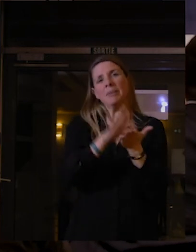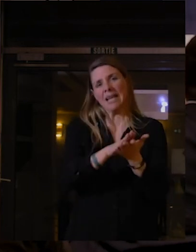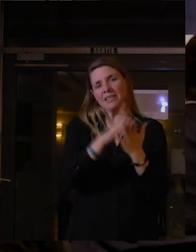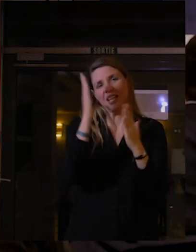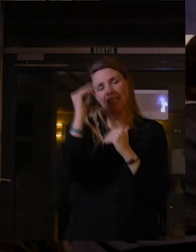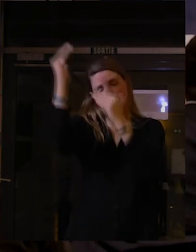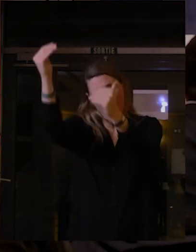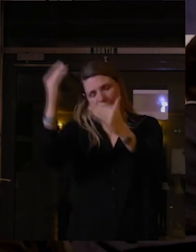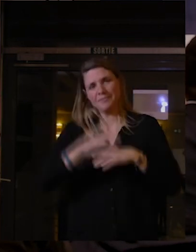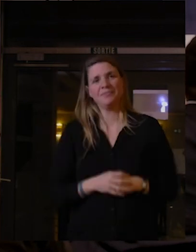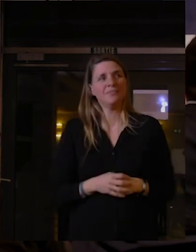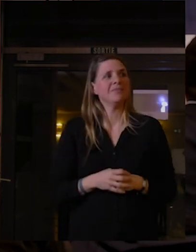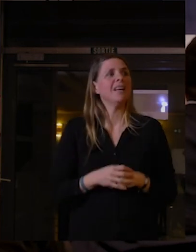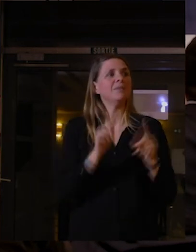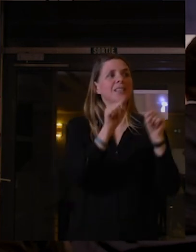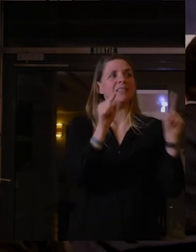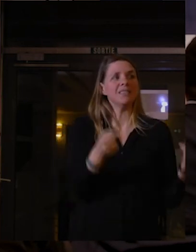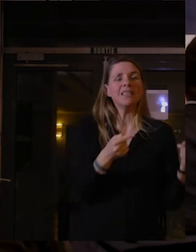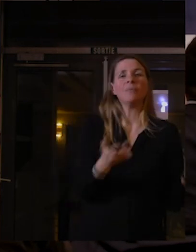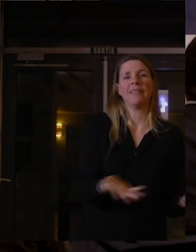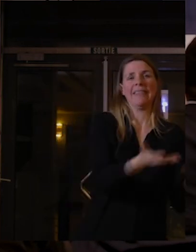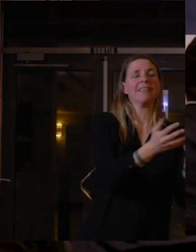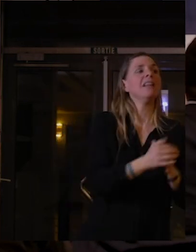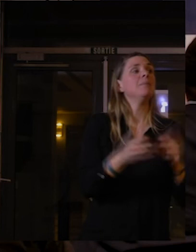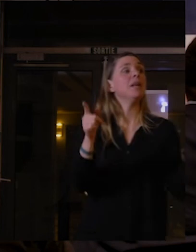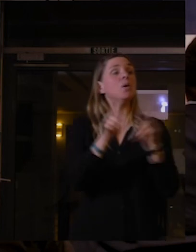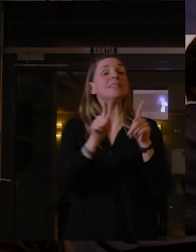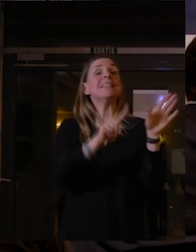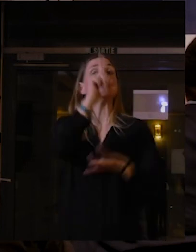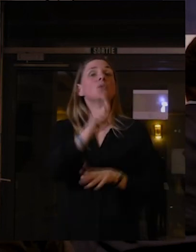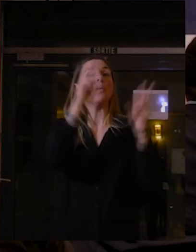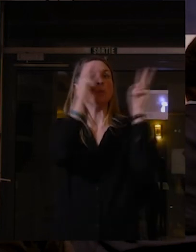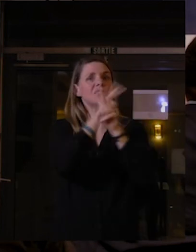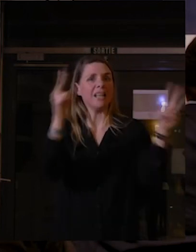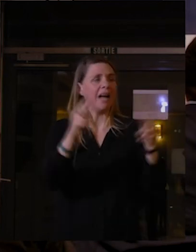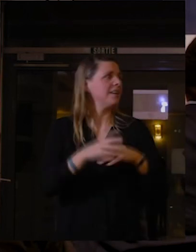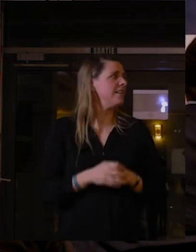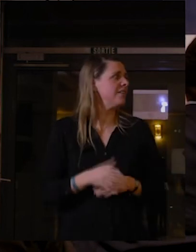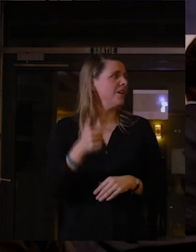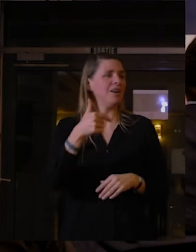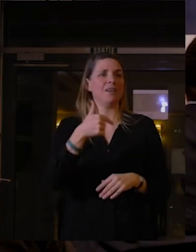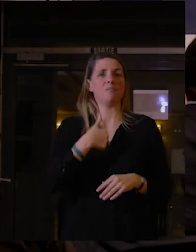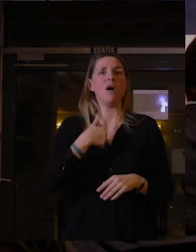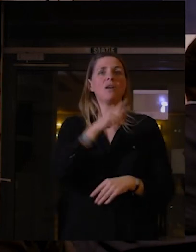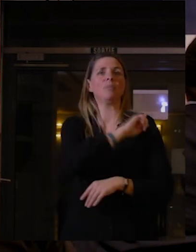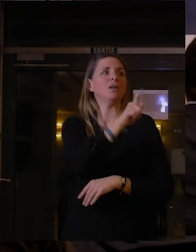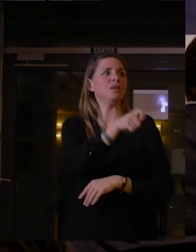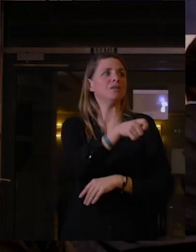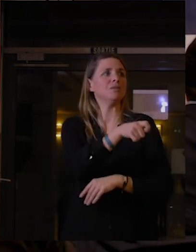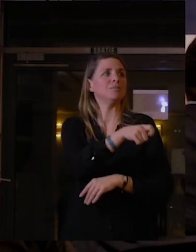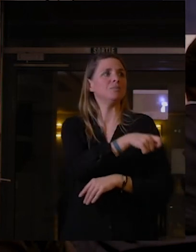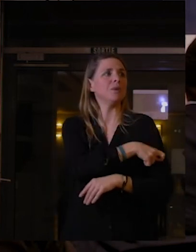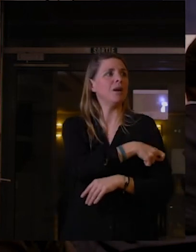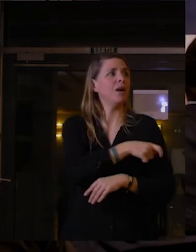tout ça. Ça c'était pour la partie identification. Sinon j'ai une question plus générale. J'ai pratiqué un sport, moi, qui est peu médiatisé aussi, c'est le baseball, c'est un